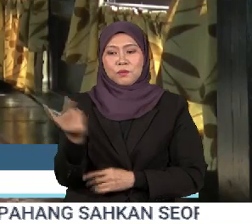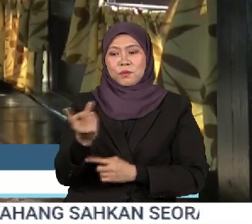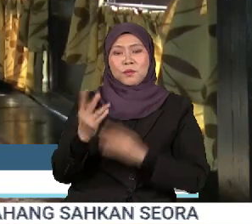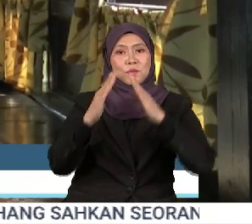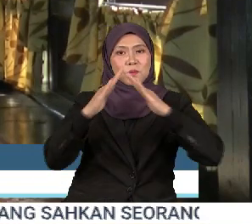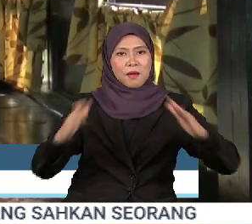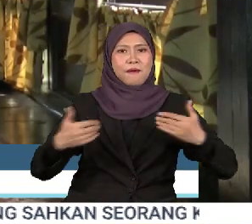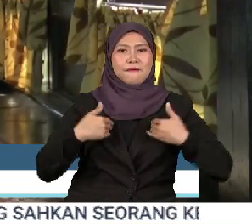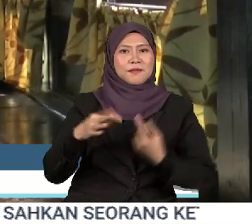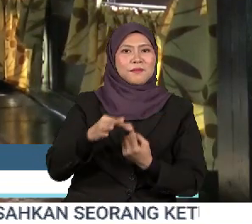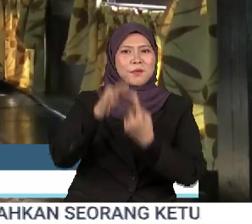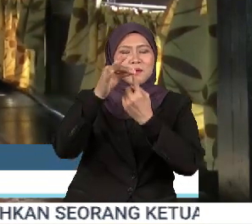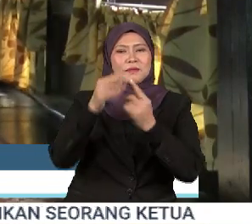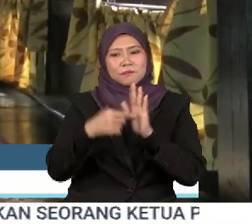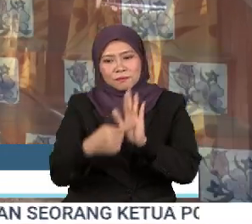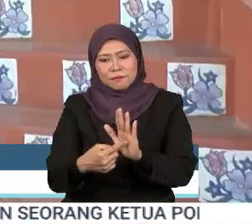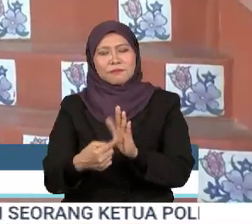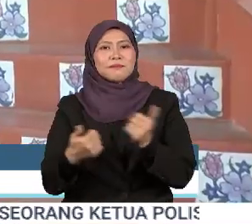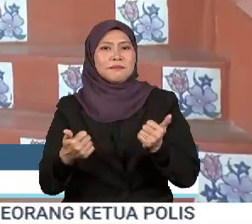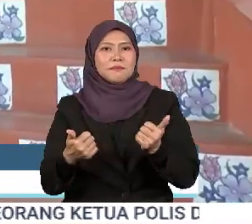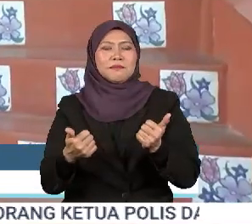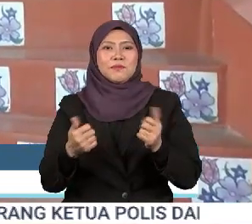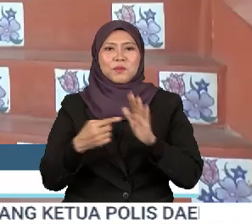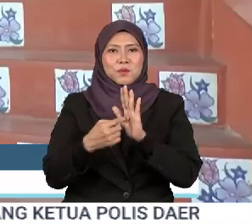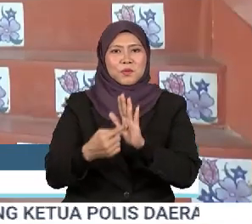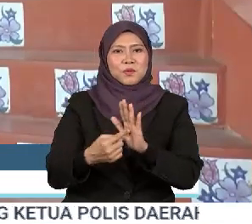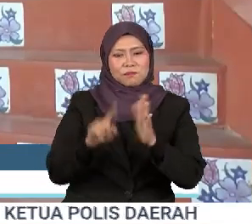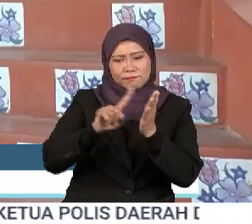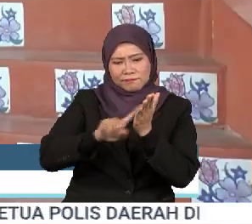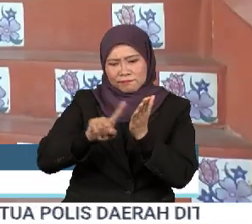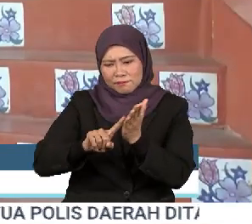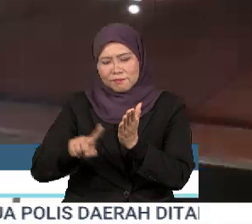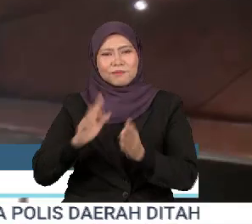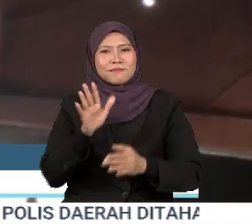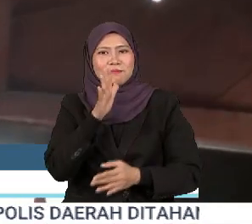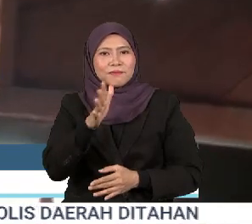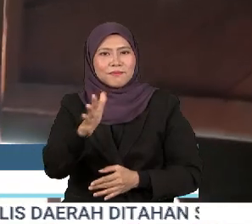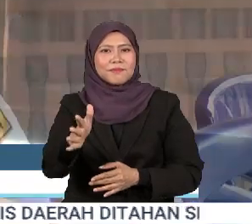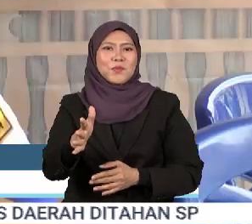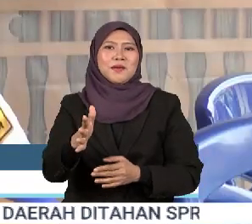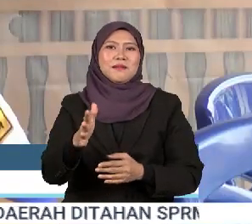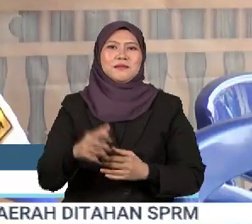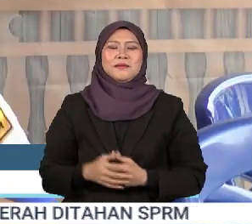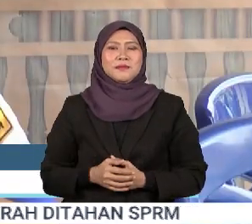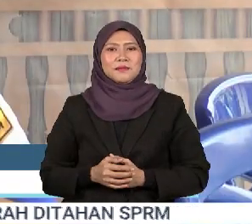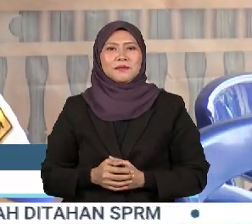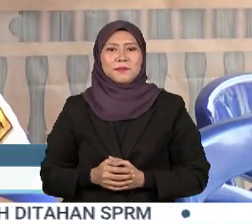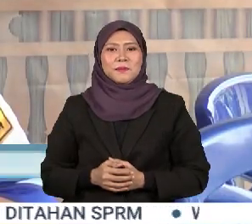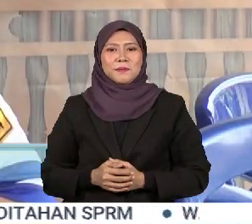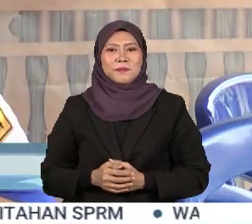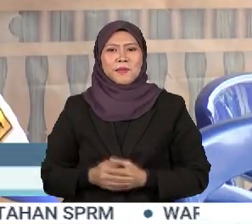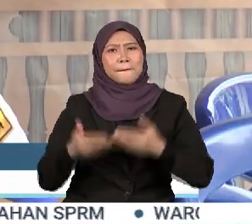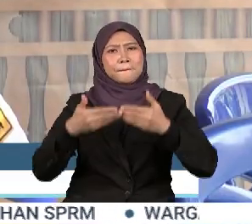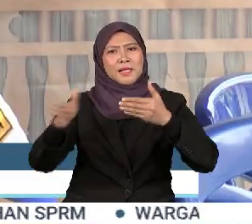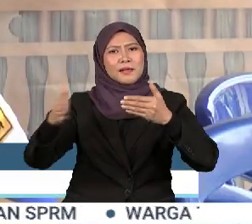ciri-ciri tersendiri yang melambangkan kearifan dan ketelitian nenek moyang kita. Mengapa pintu rumah